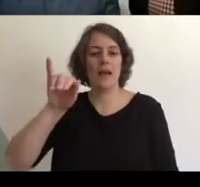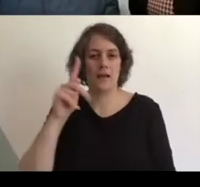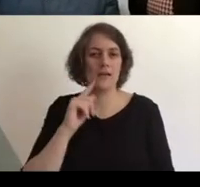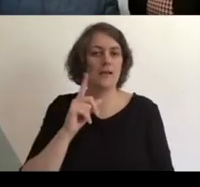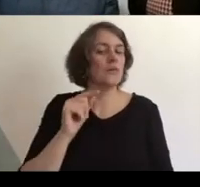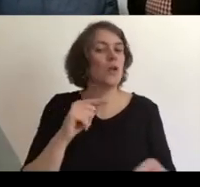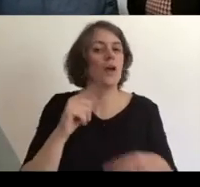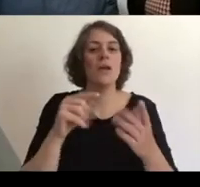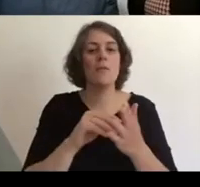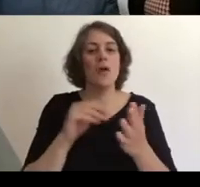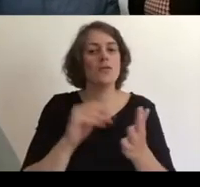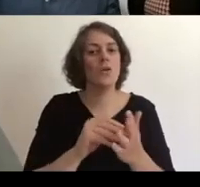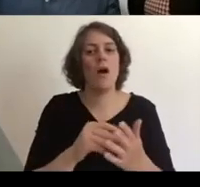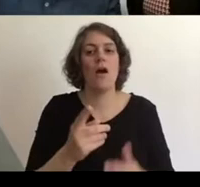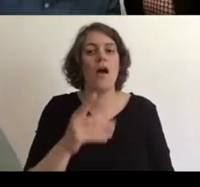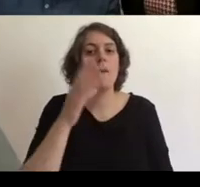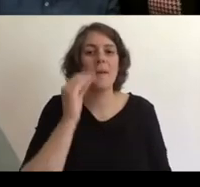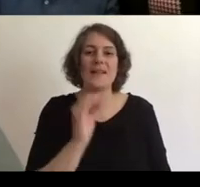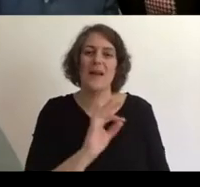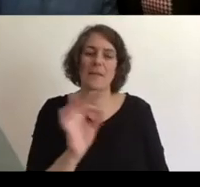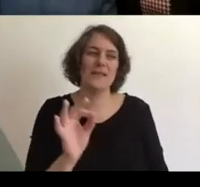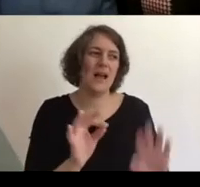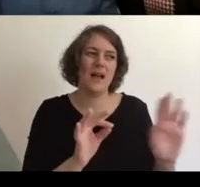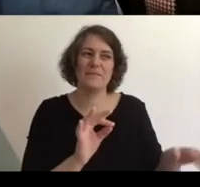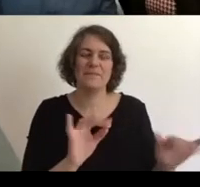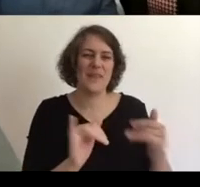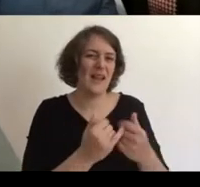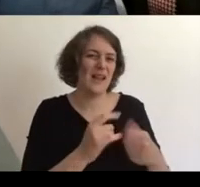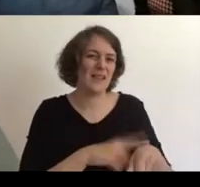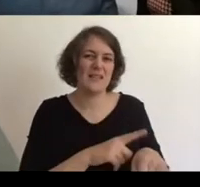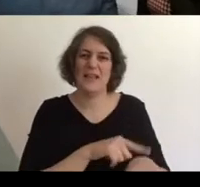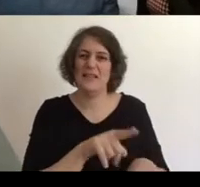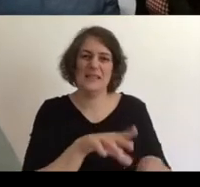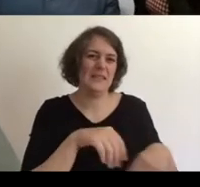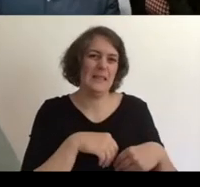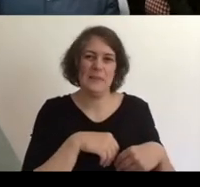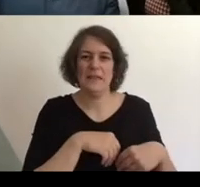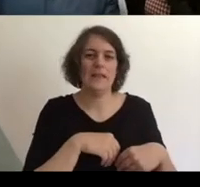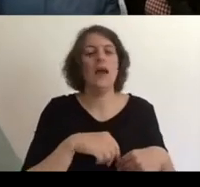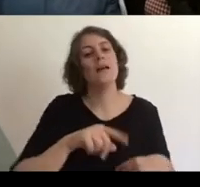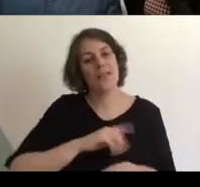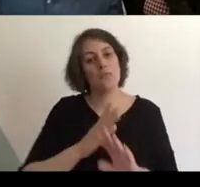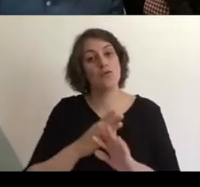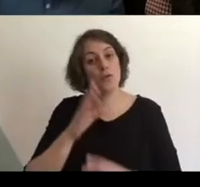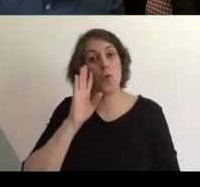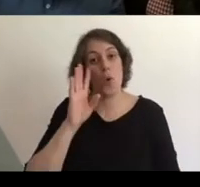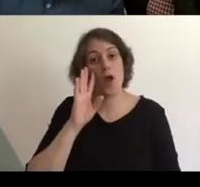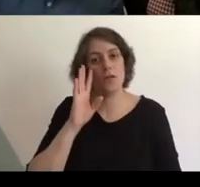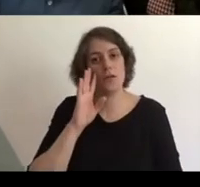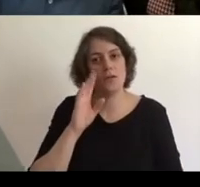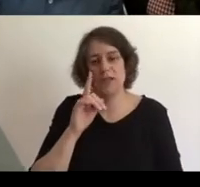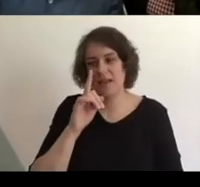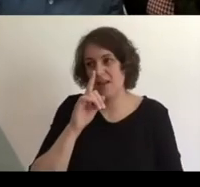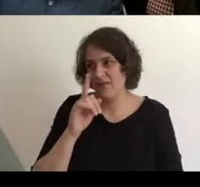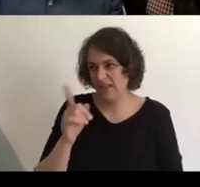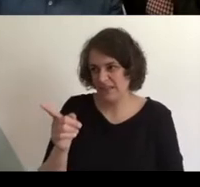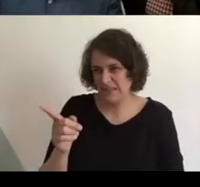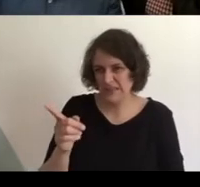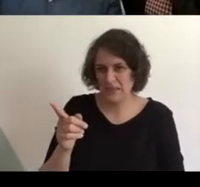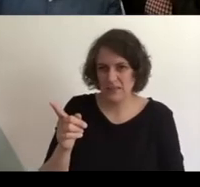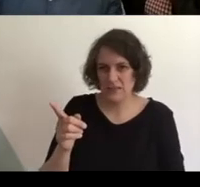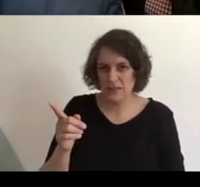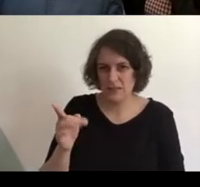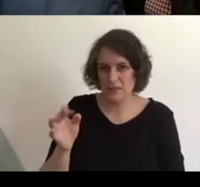Sie haben ja ihre Frau oder auch, und den Satz habe ich schon mal mitbekommen, wenn Sie meinen, Sie machen